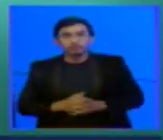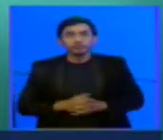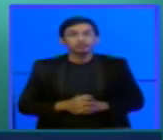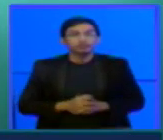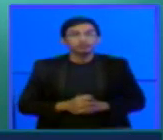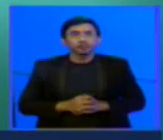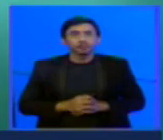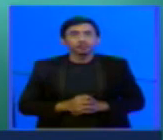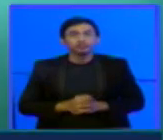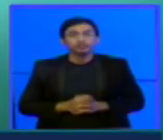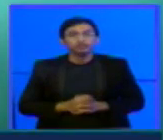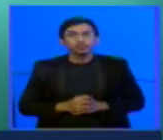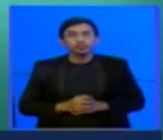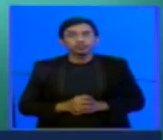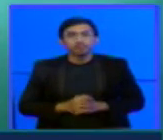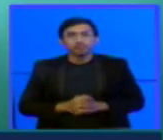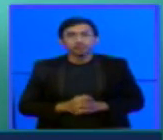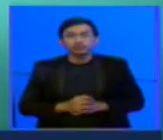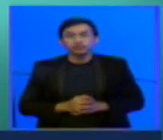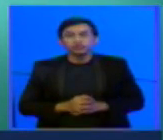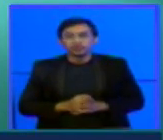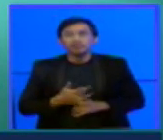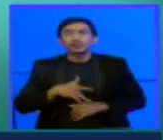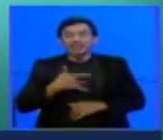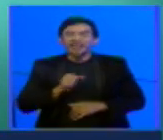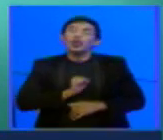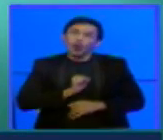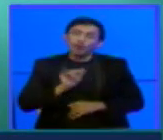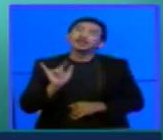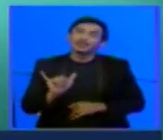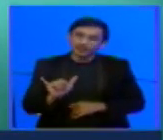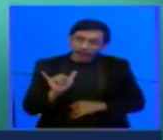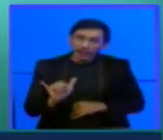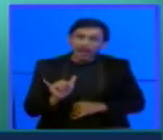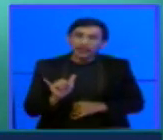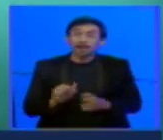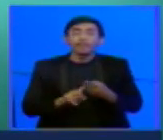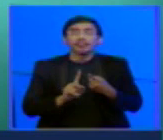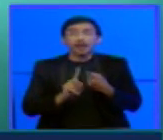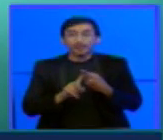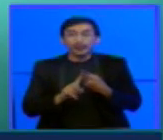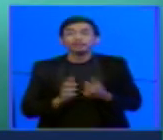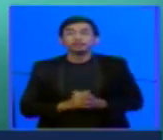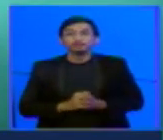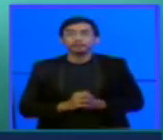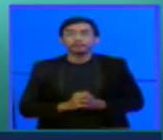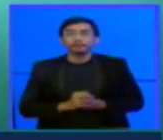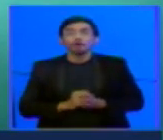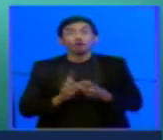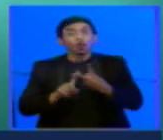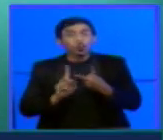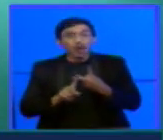Ya, perasaannya ya kalau takut ya pasti. Itu yang pertama, takut dan khawatir. Tapi lama-kelamaan ya